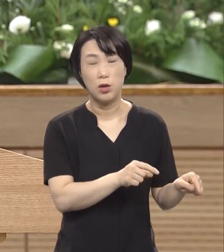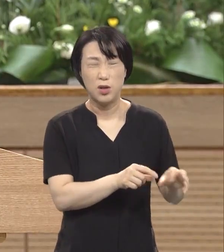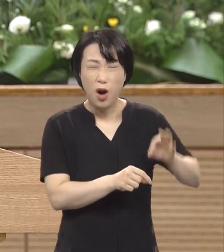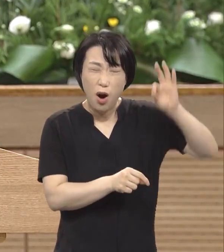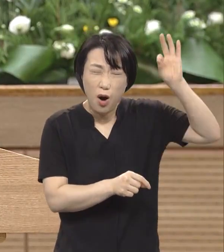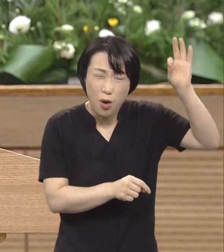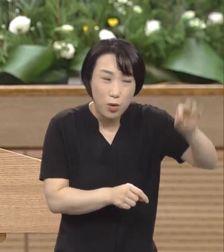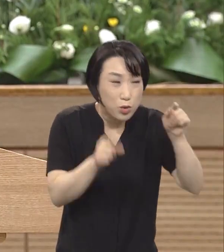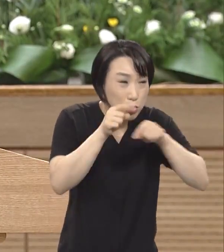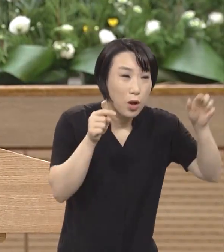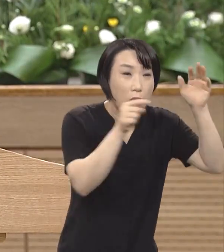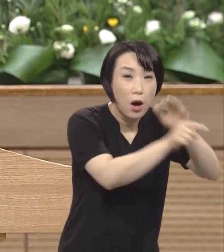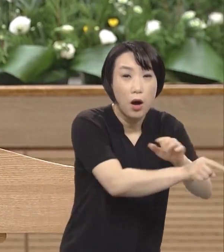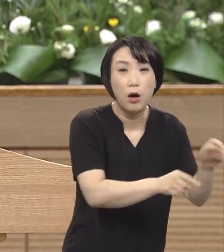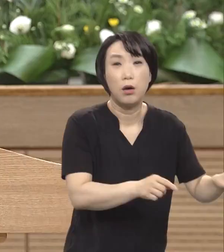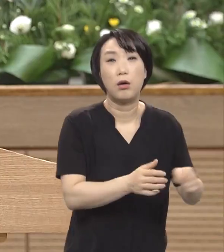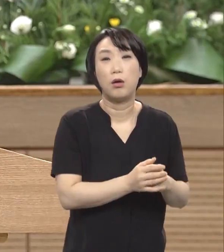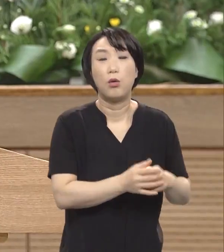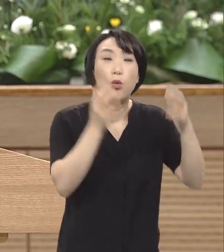영원히 지옥 간다.